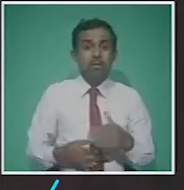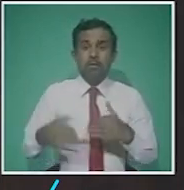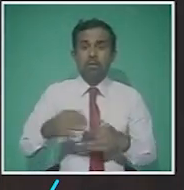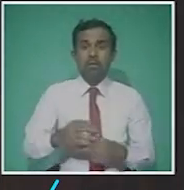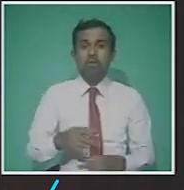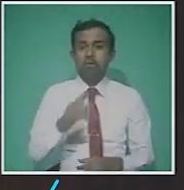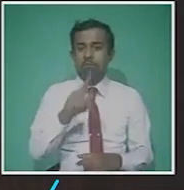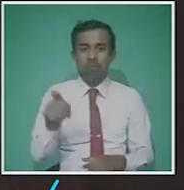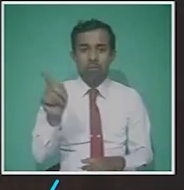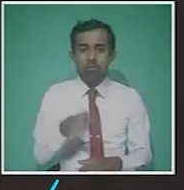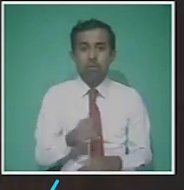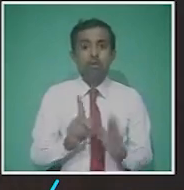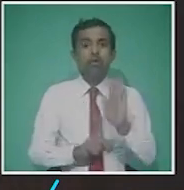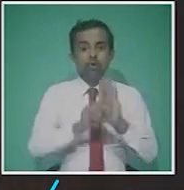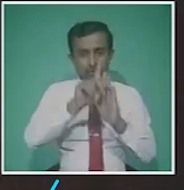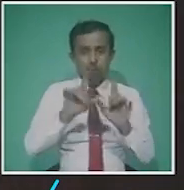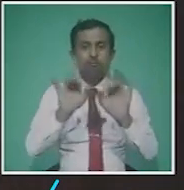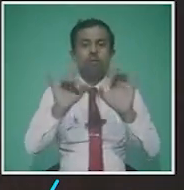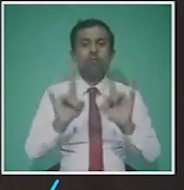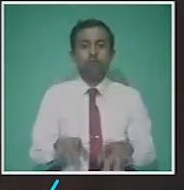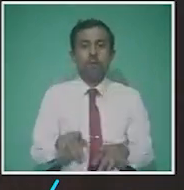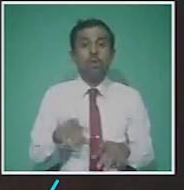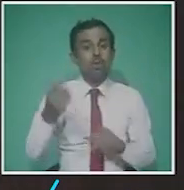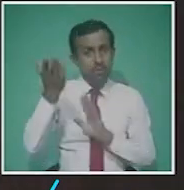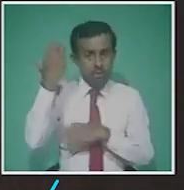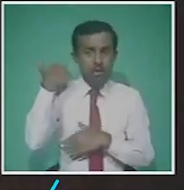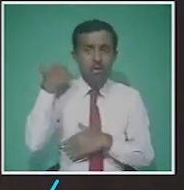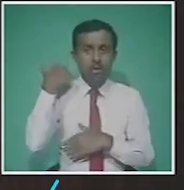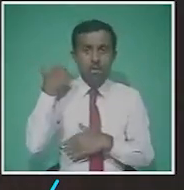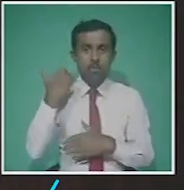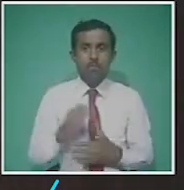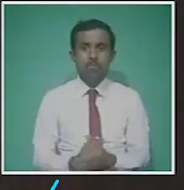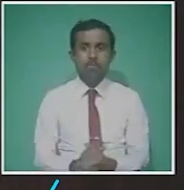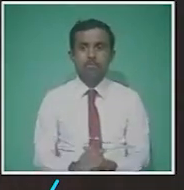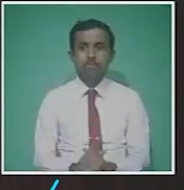වැරද්ද. උතුරට කරත් ඒක තමයි ඔයගොල්ලන්ගේ පරපුර. Honorable member please continue with your speech.